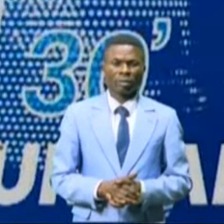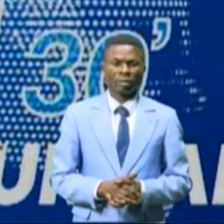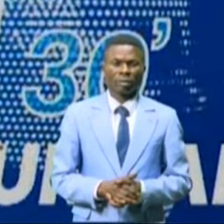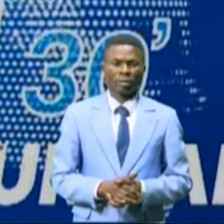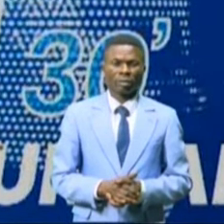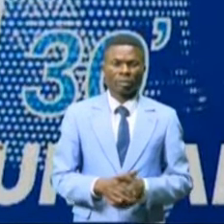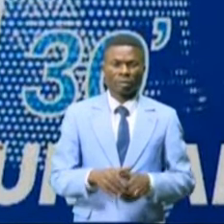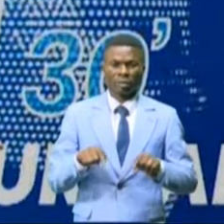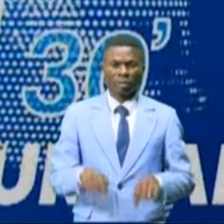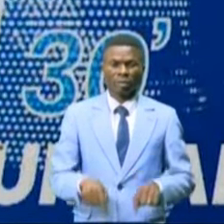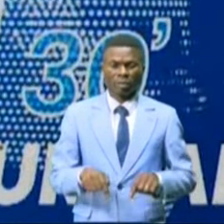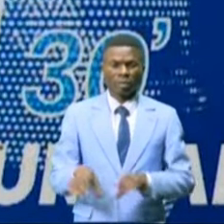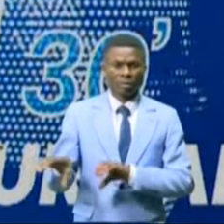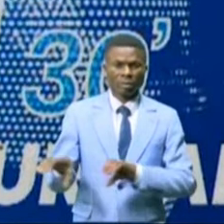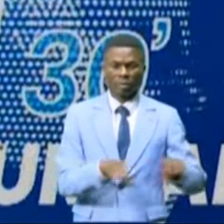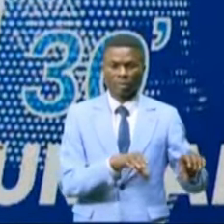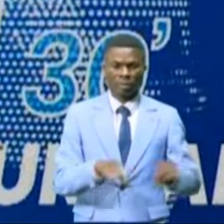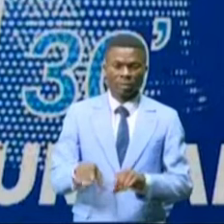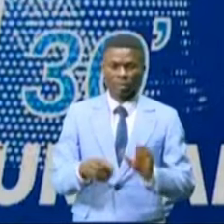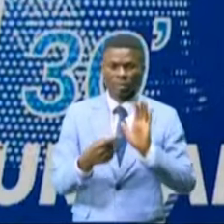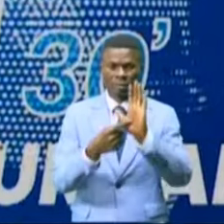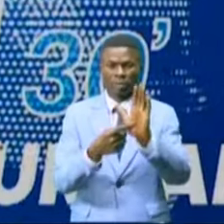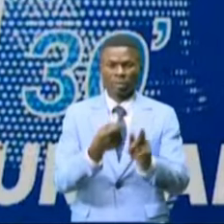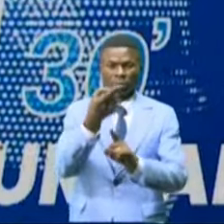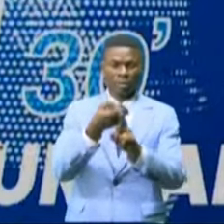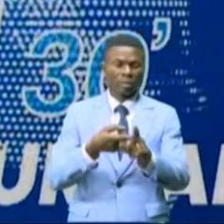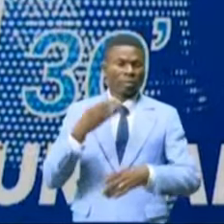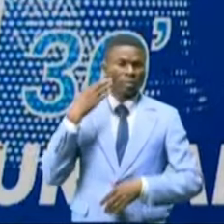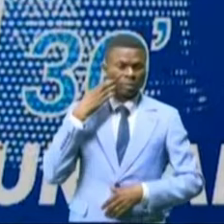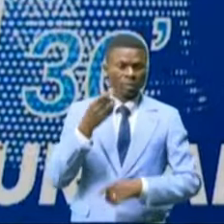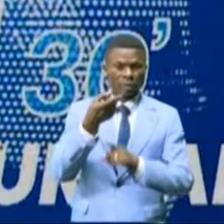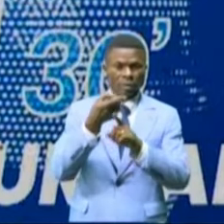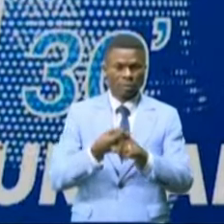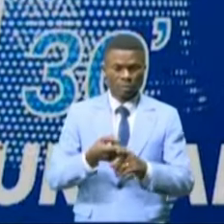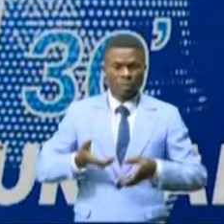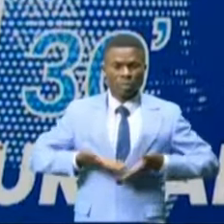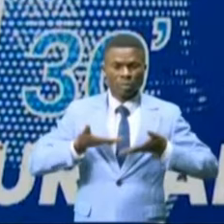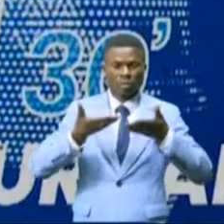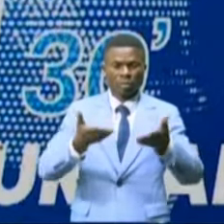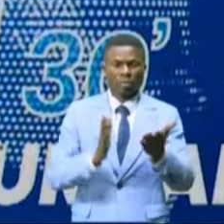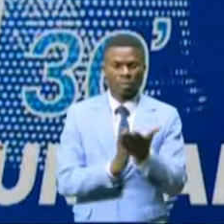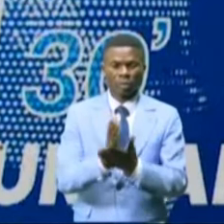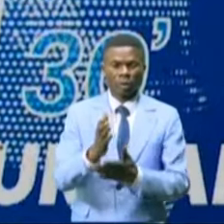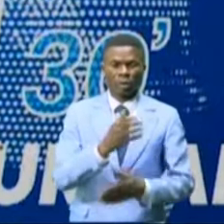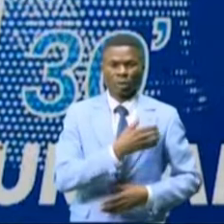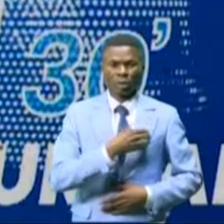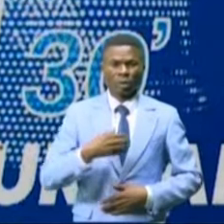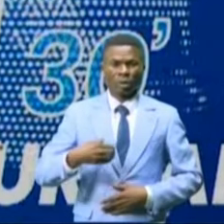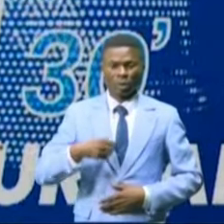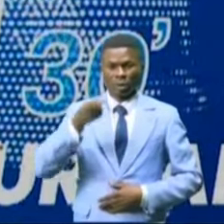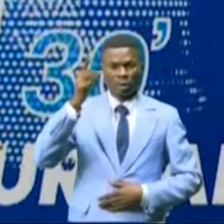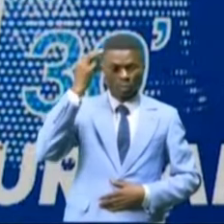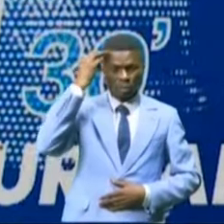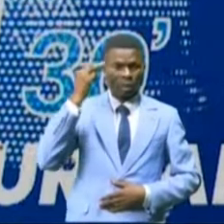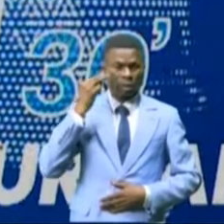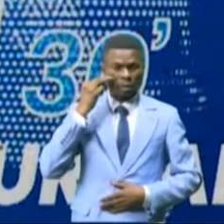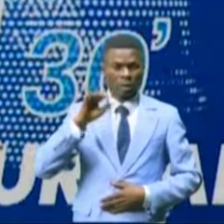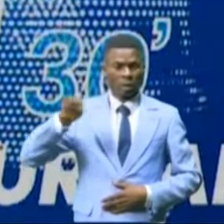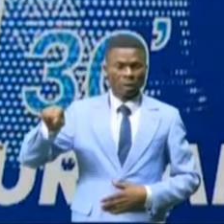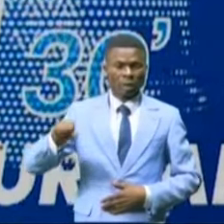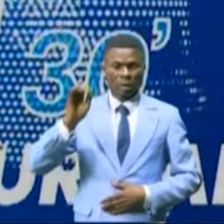Place à présent aux activités marquant le mois de mars, mois dédié aux droits de femmes. Le Premier ministre